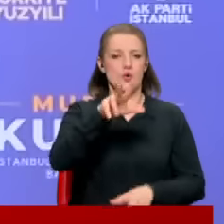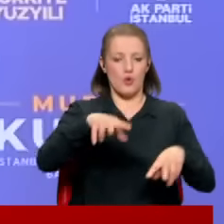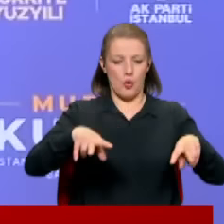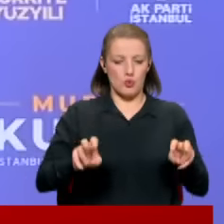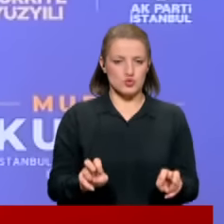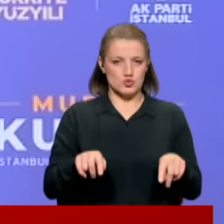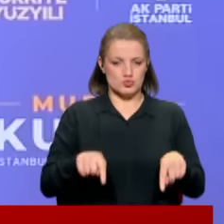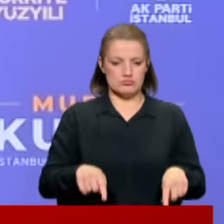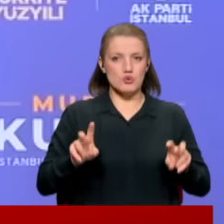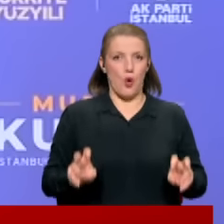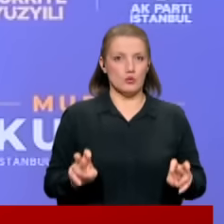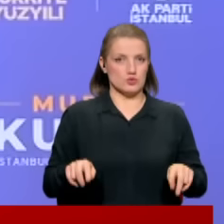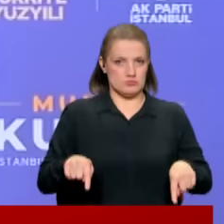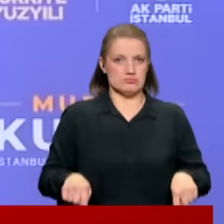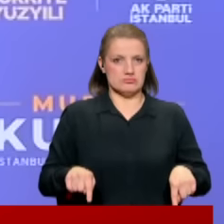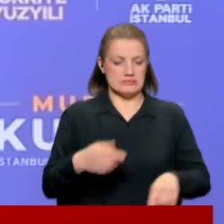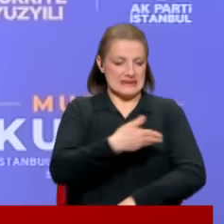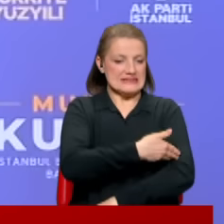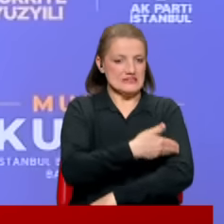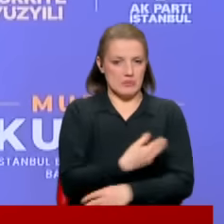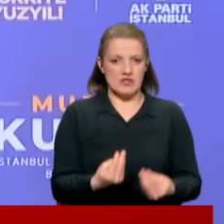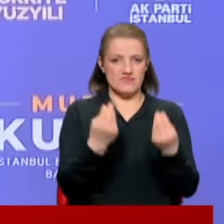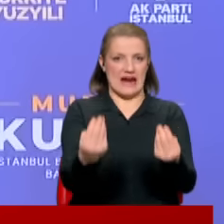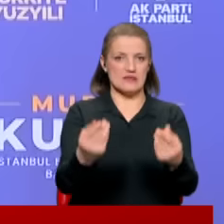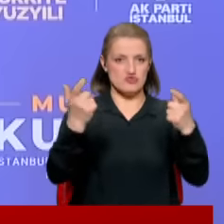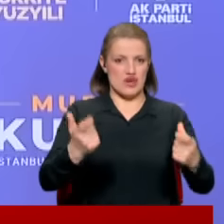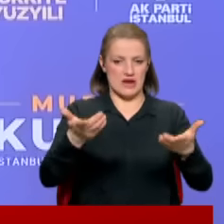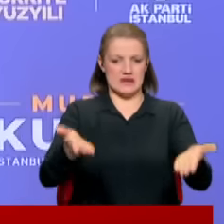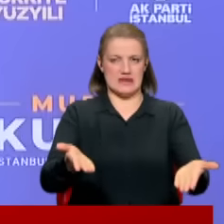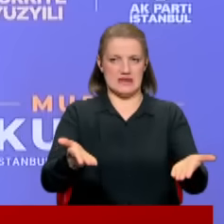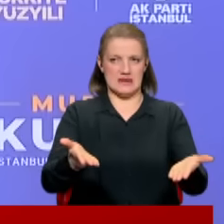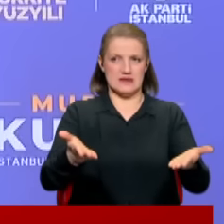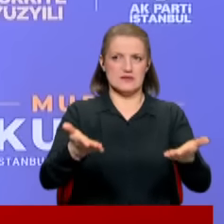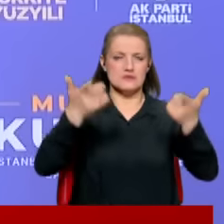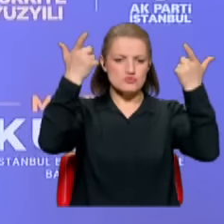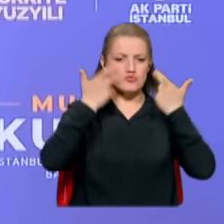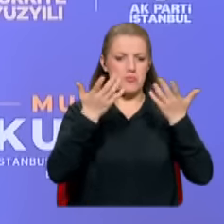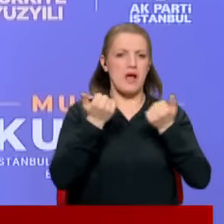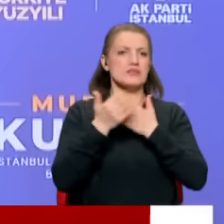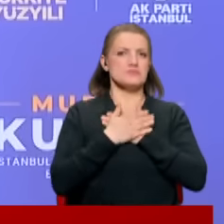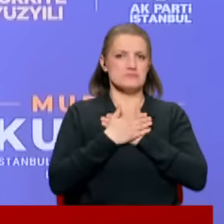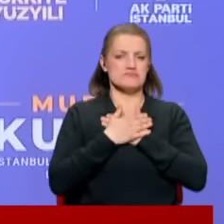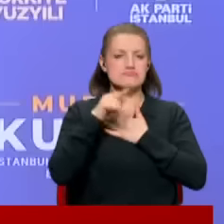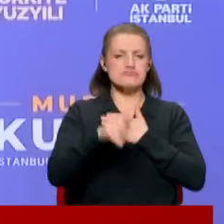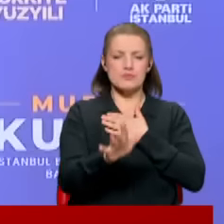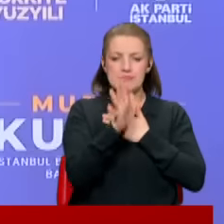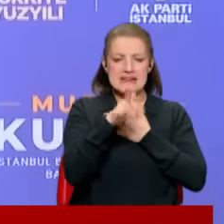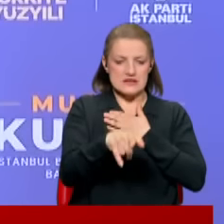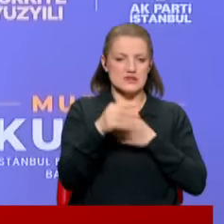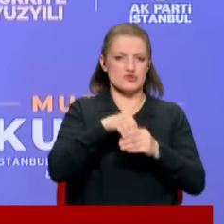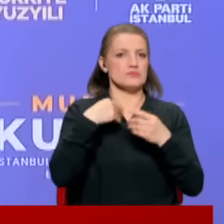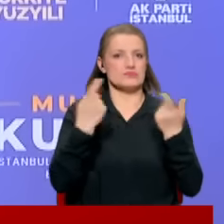Oturduğumuz koltuğu, hizmet ettiğimiz şehri emanet bildik. Bu emanet bilinciyle